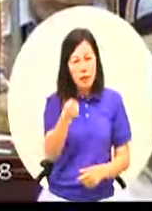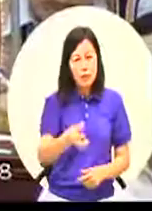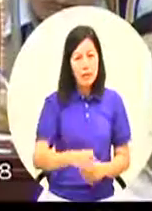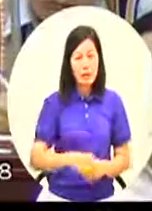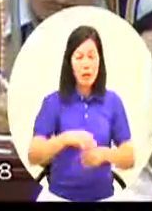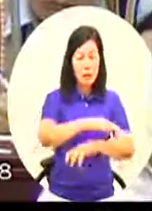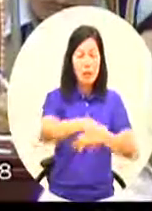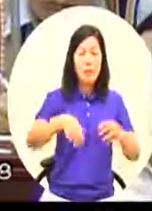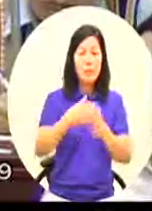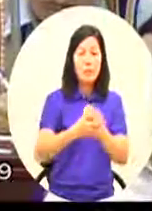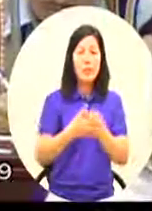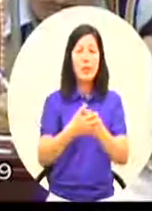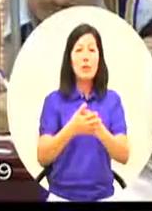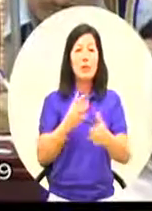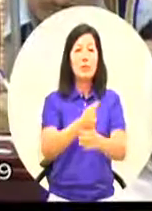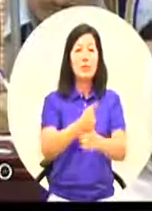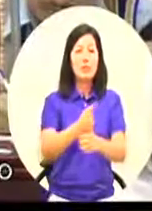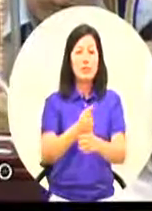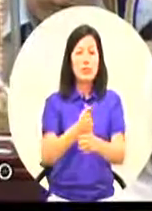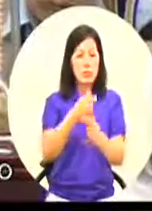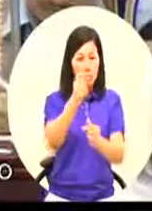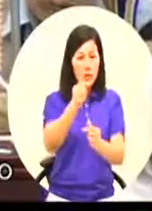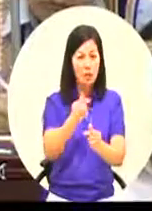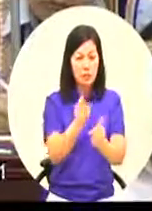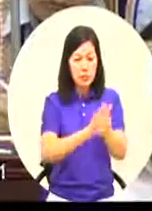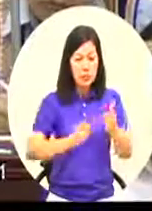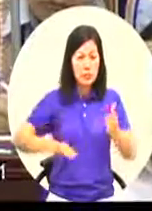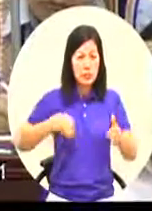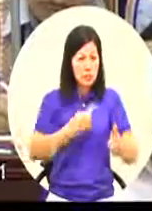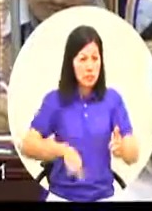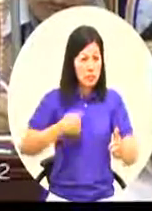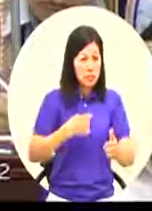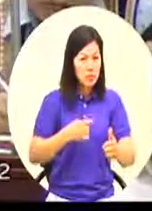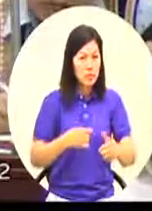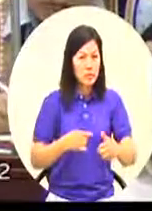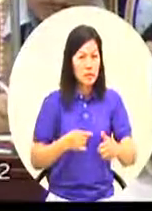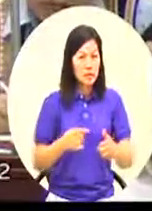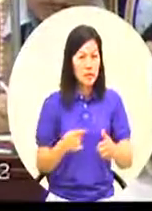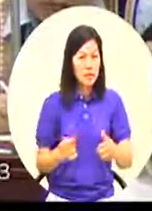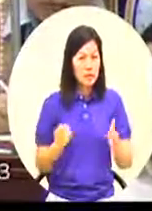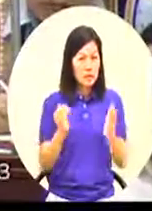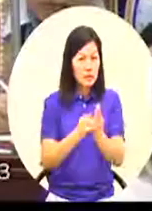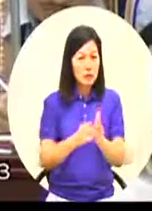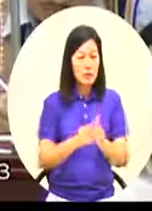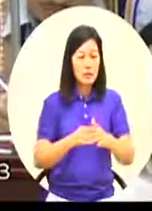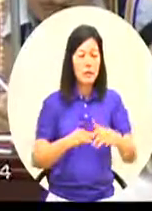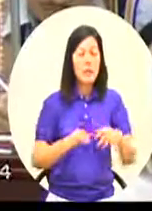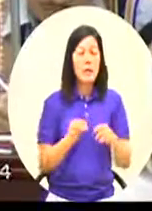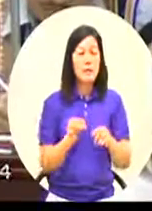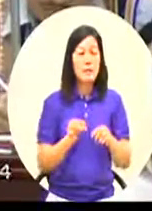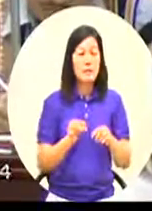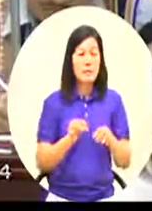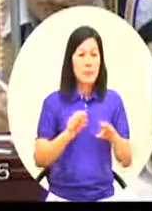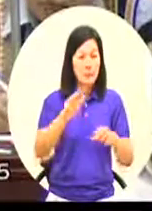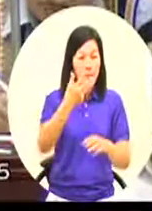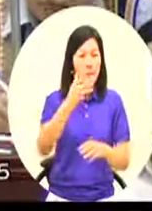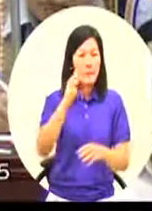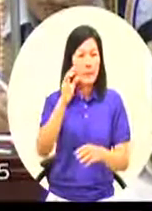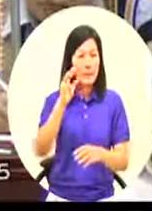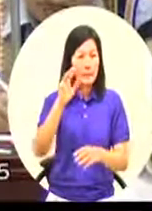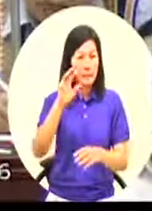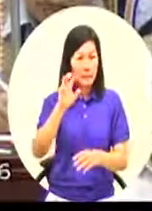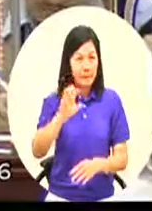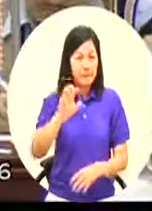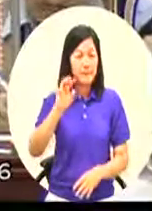的标准来讲吼，会对人体有影响的部分，其实要达到833毫高斯才会影响啊，所以姐姐的情形之